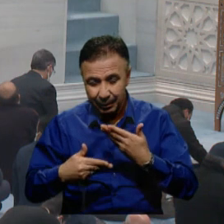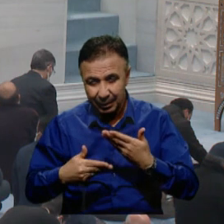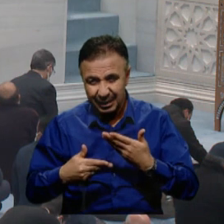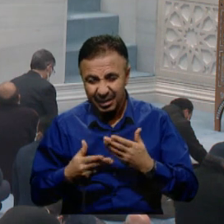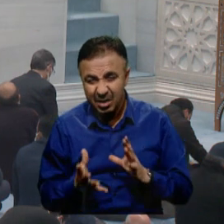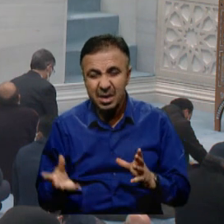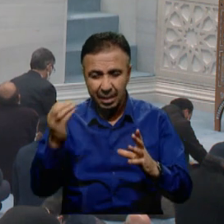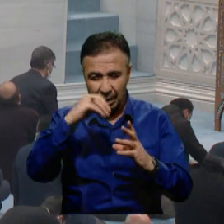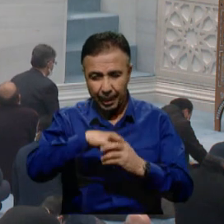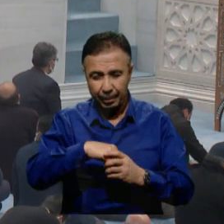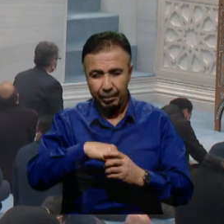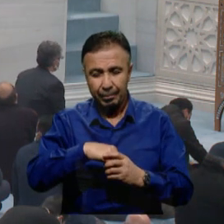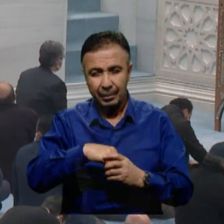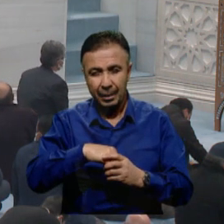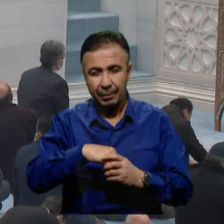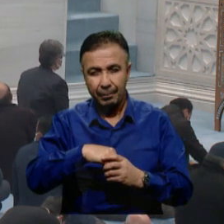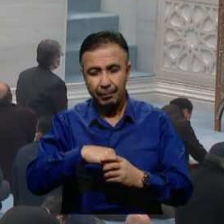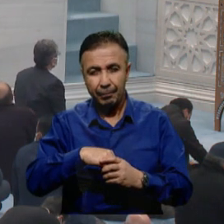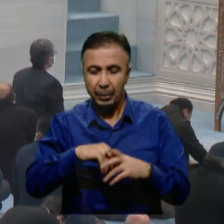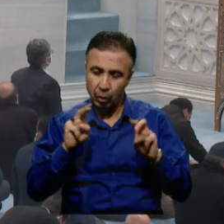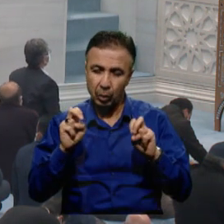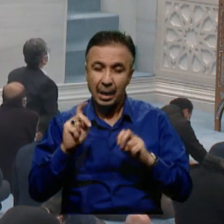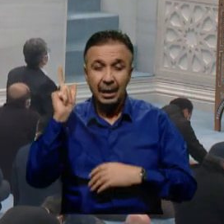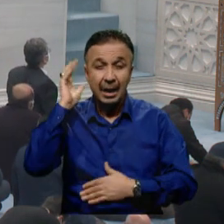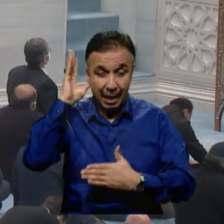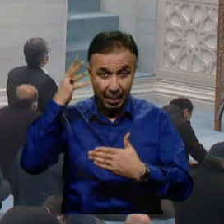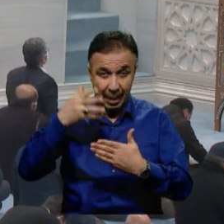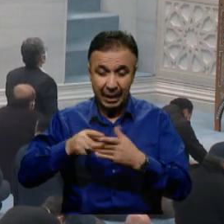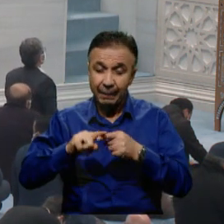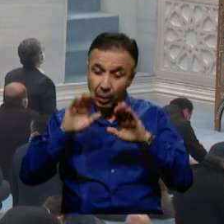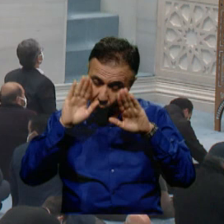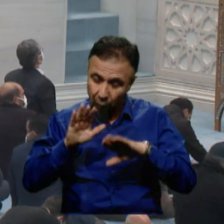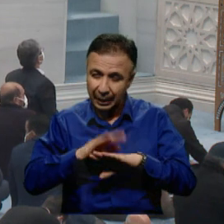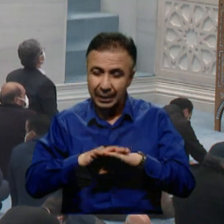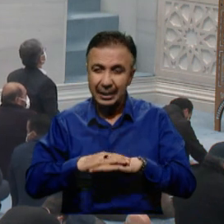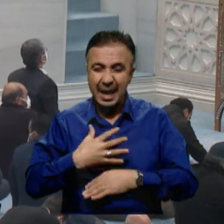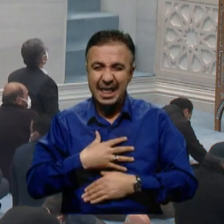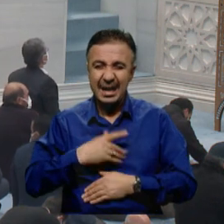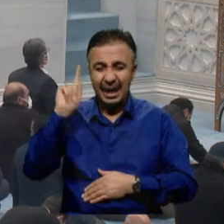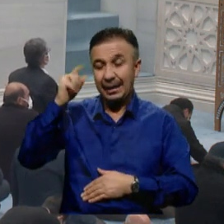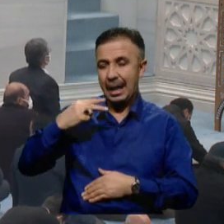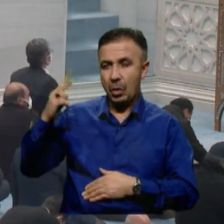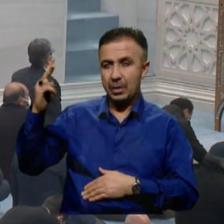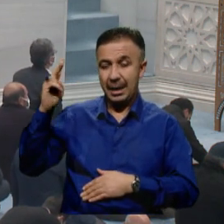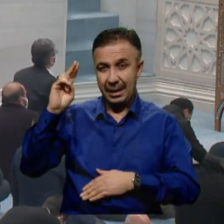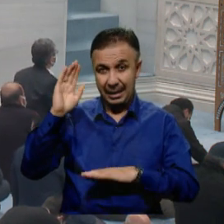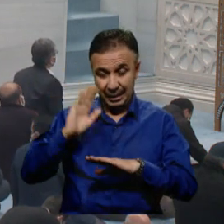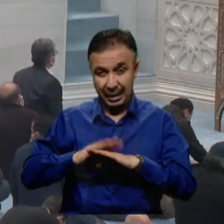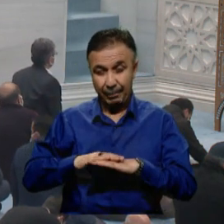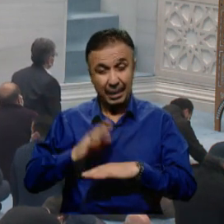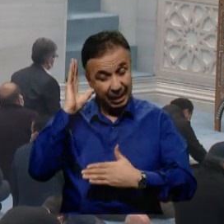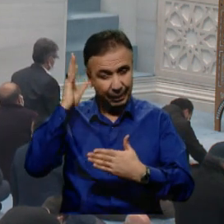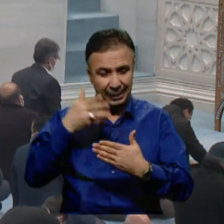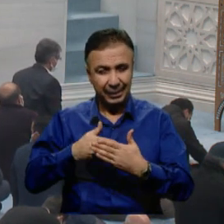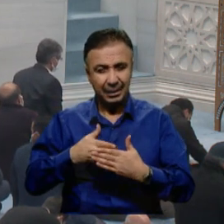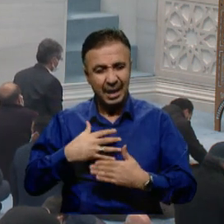kerime. Allah'a ibadet ve kulluk ederken dini Allah'a has kılarak ibadet et. Peki dini